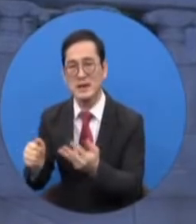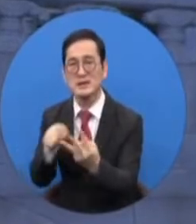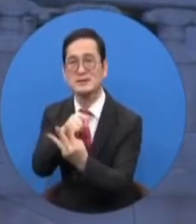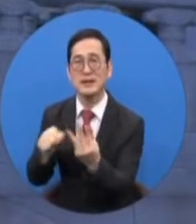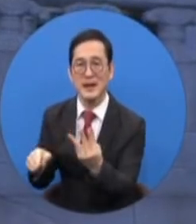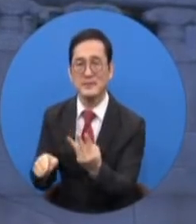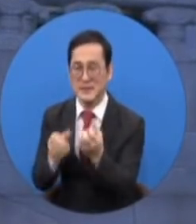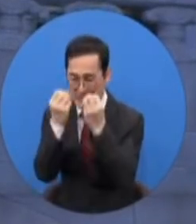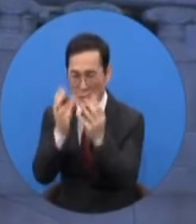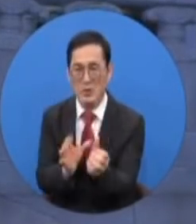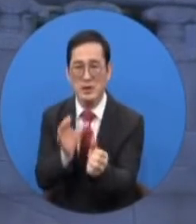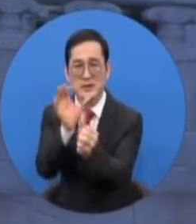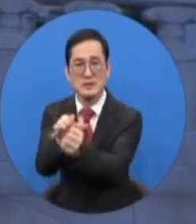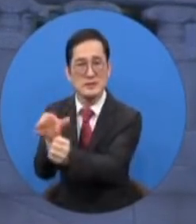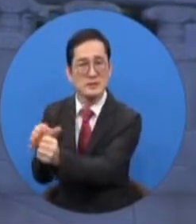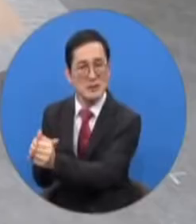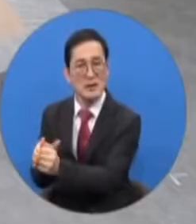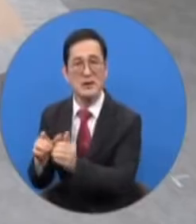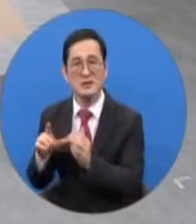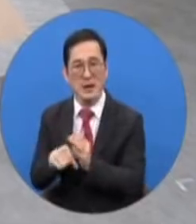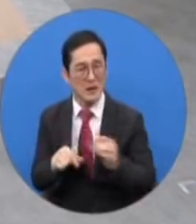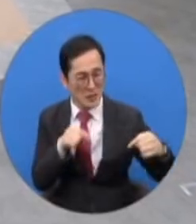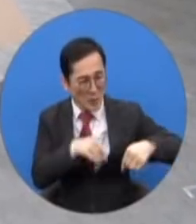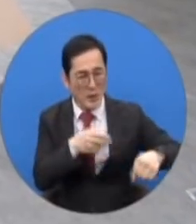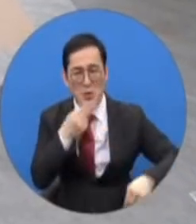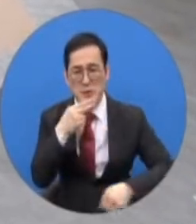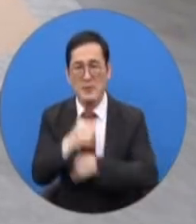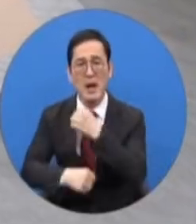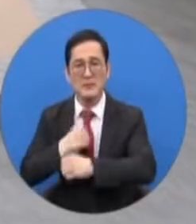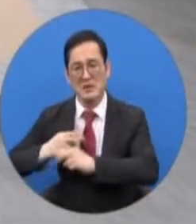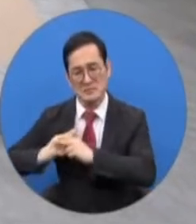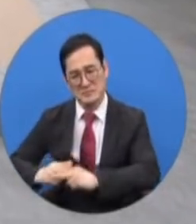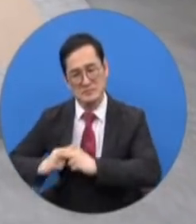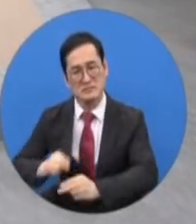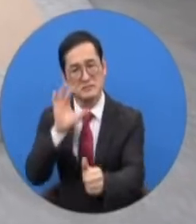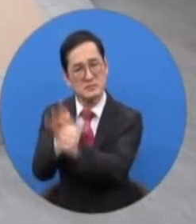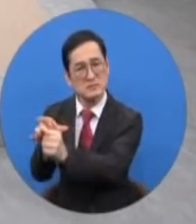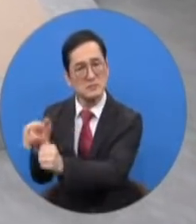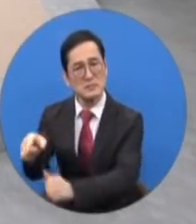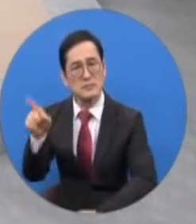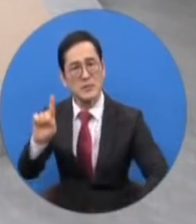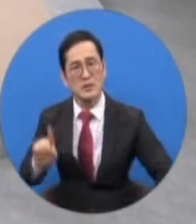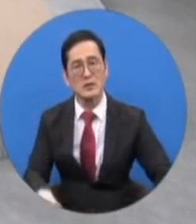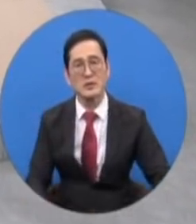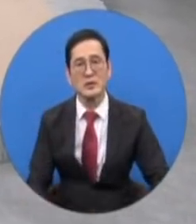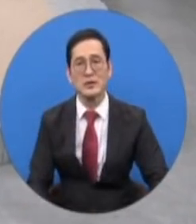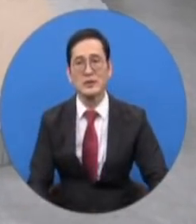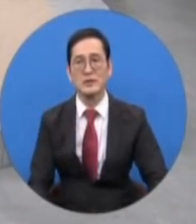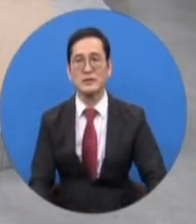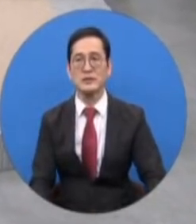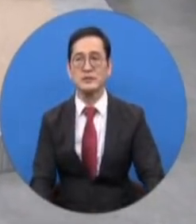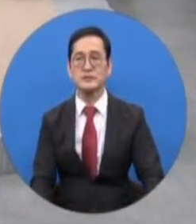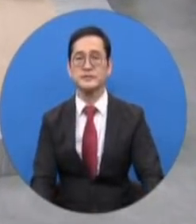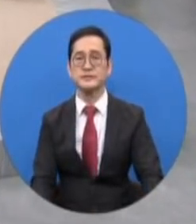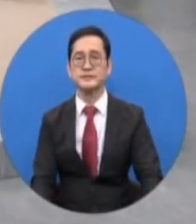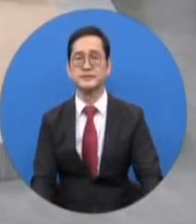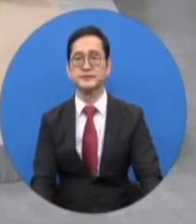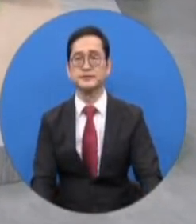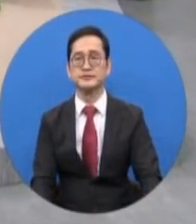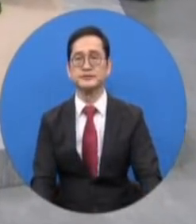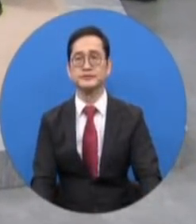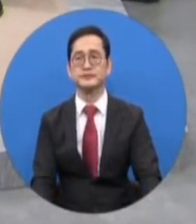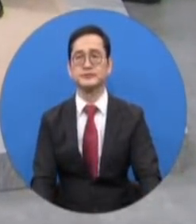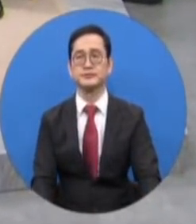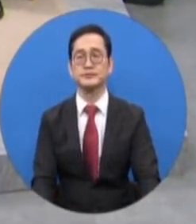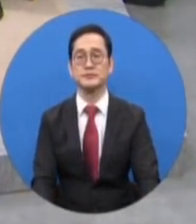인사를 정말로 협의 없이 문재인 정부가 임명을 강행한다면 이건 적폐 중에 적폐다라는 게 이재명 기자의 개인 견해인데 설마